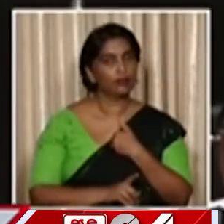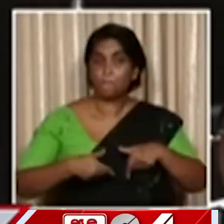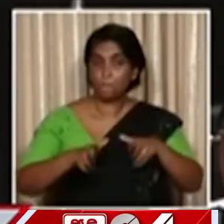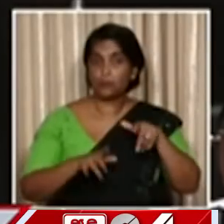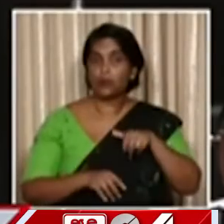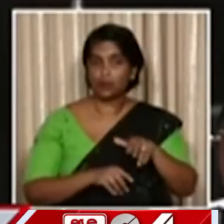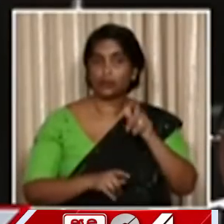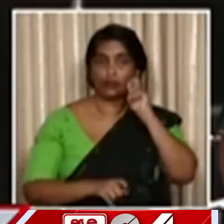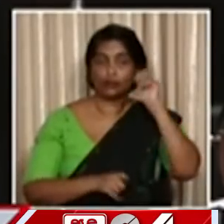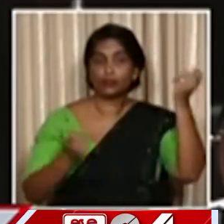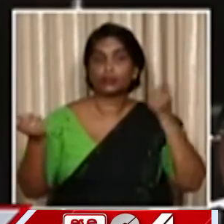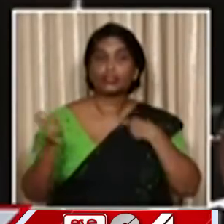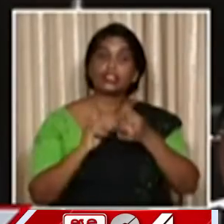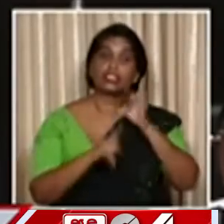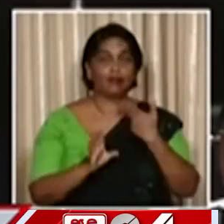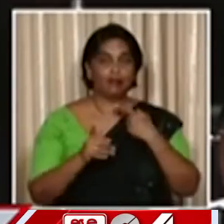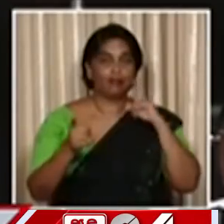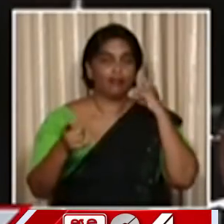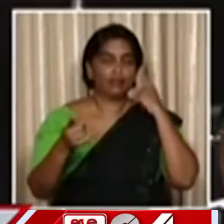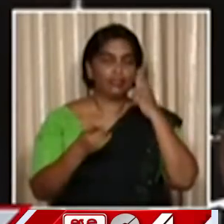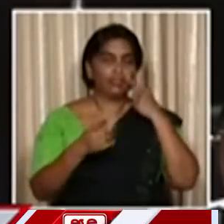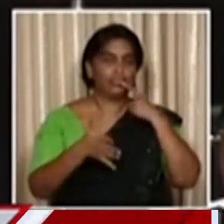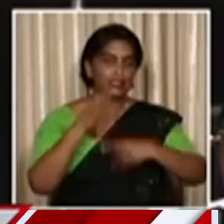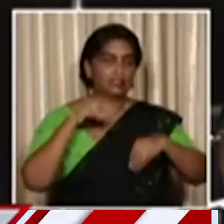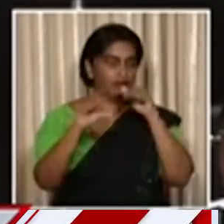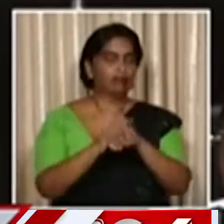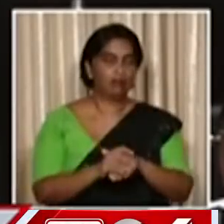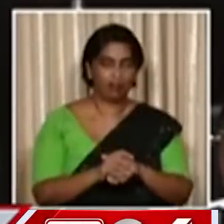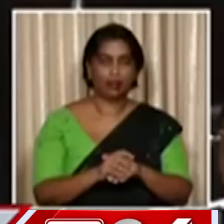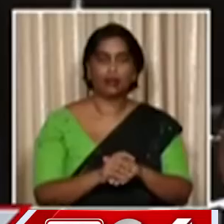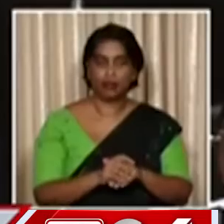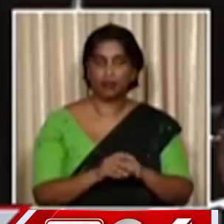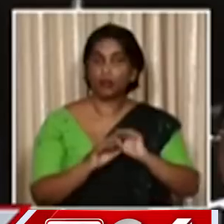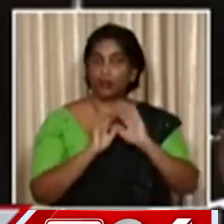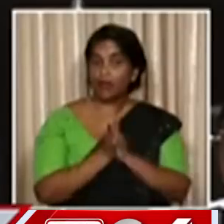යනකොට මිනිස්සු මට කියනවා කියලා ජනාධිපති මැතිවරණයට එන්න කියලා. ඒ කියන්නේ එතුමා සැරසෙන්නේ මේ